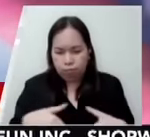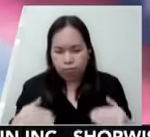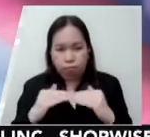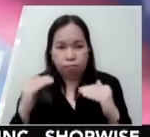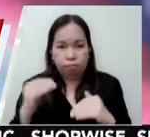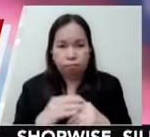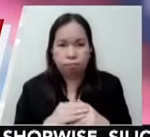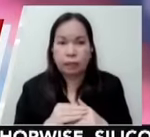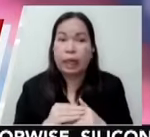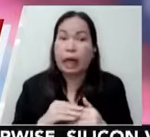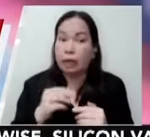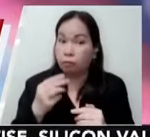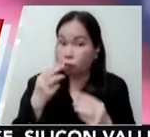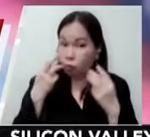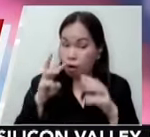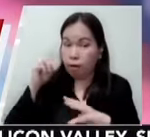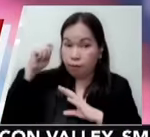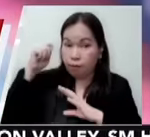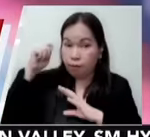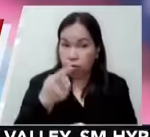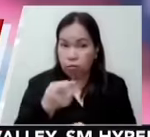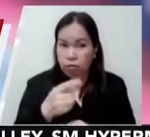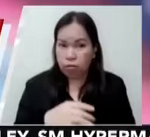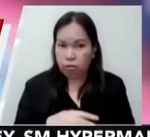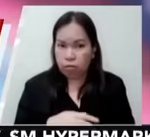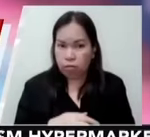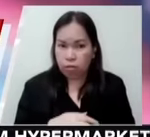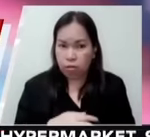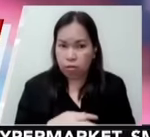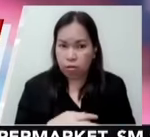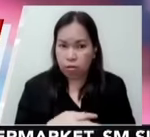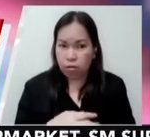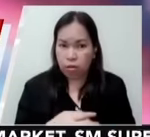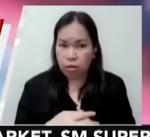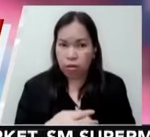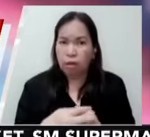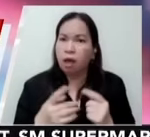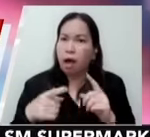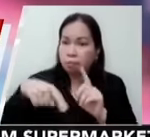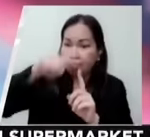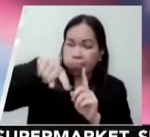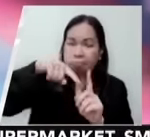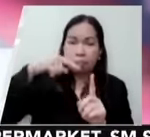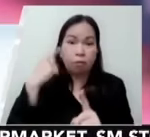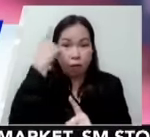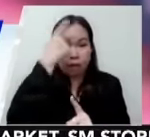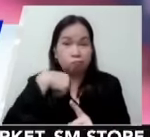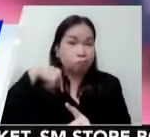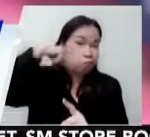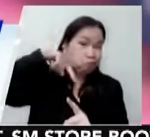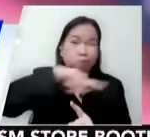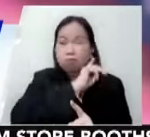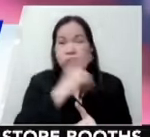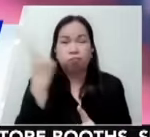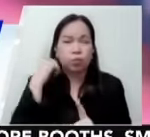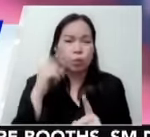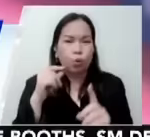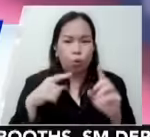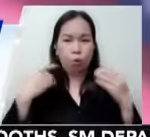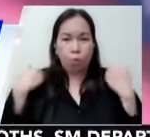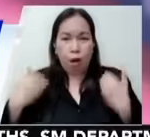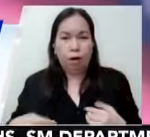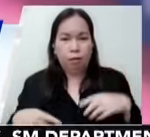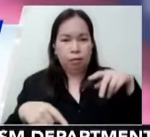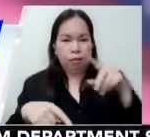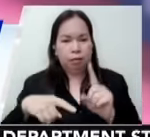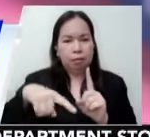video, hindi naman papunta yung sipa sa mukha. It's two body kick. Dalawang papunta sa